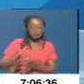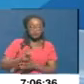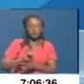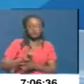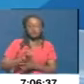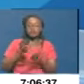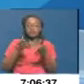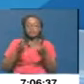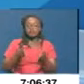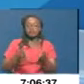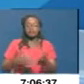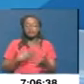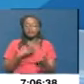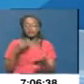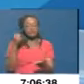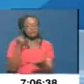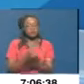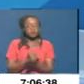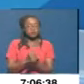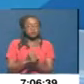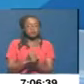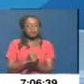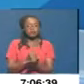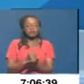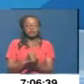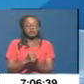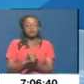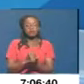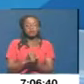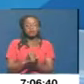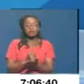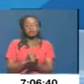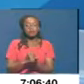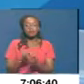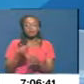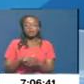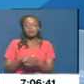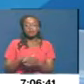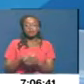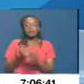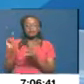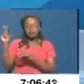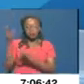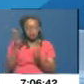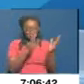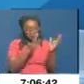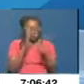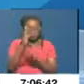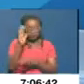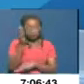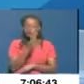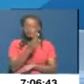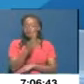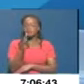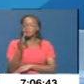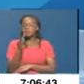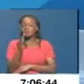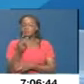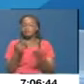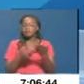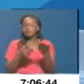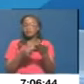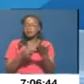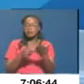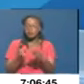makao makuu ya shirika la kushughulikia misitu nchini katika msitu wa Karura ambapo teknolojia hiyo inatarajiwa